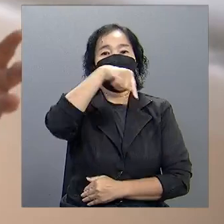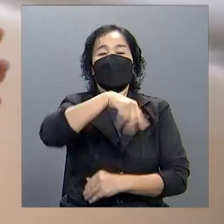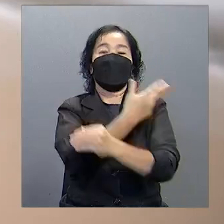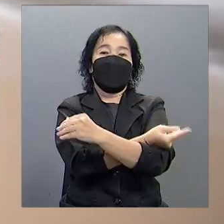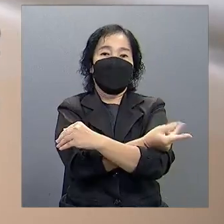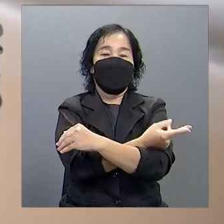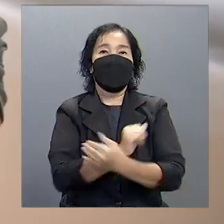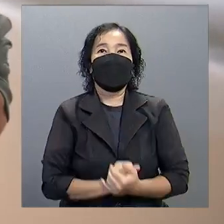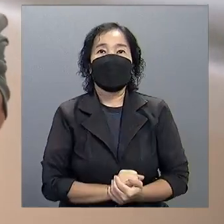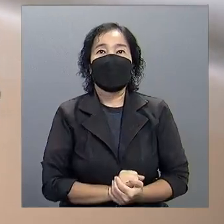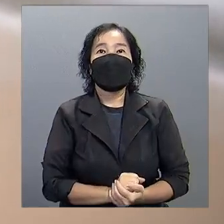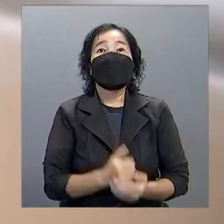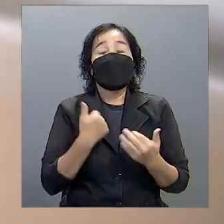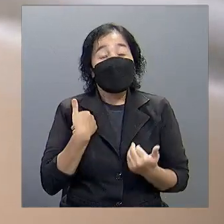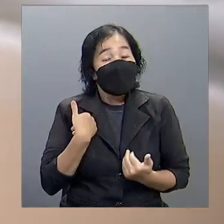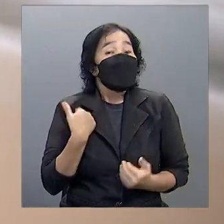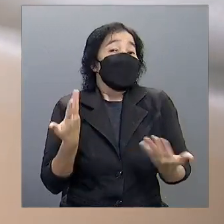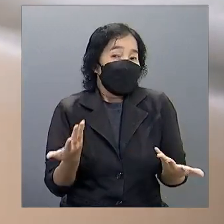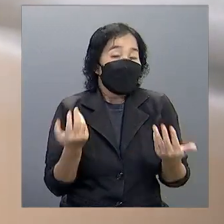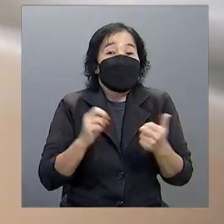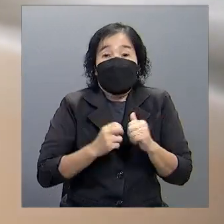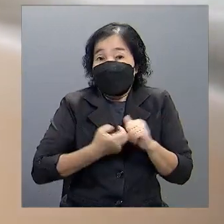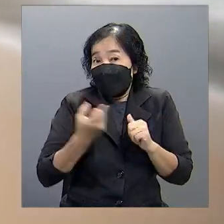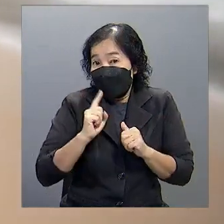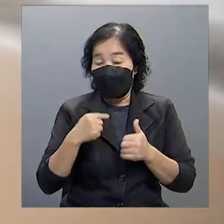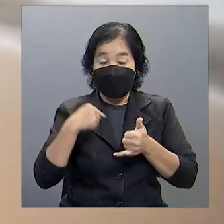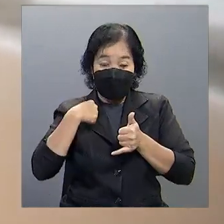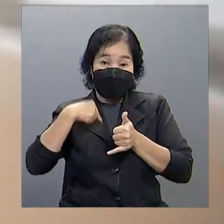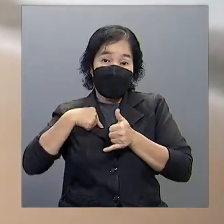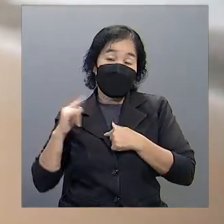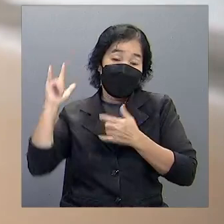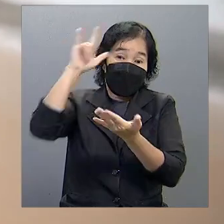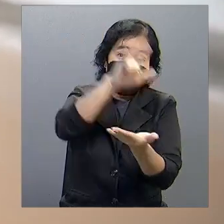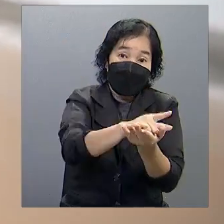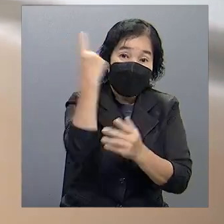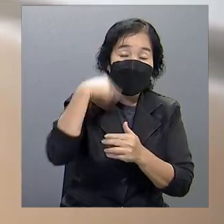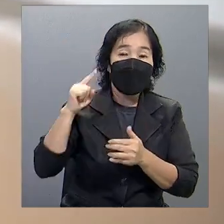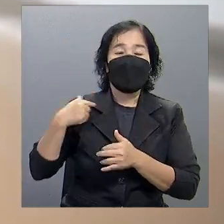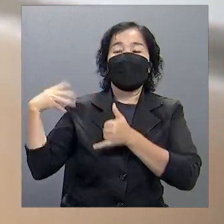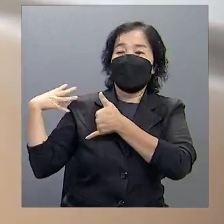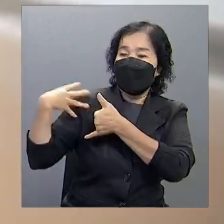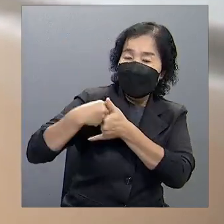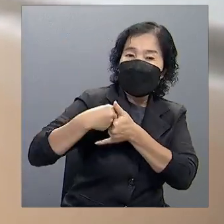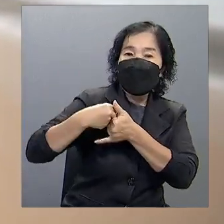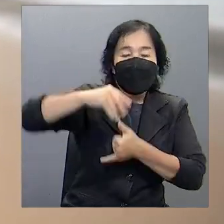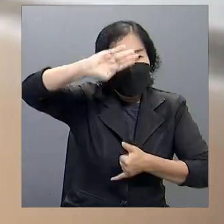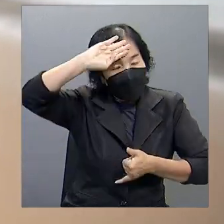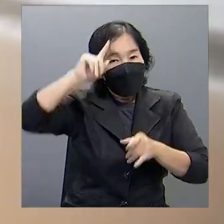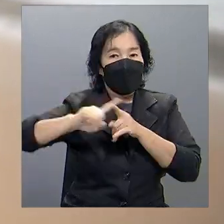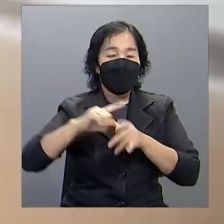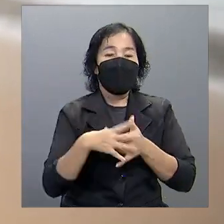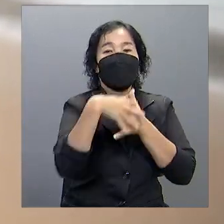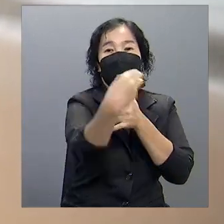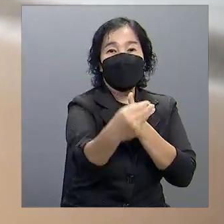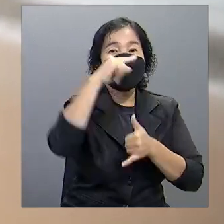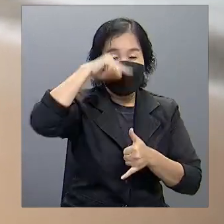สิ่งที่ตามมาพร้อมกับนักท่องเที่ยวหลายๆครั้งก็คือเรื่องของโรคระบาดนั่นเองนะครับซึ่งตรงนี้ครับความยากอยู่ที่การหา